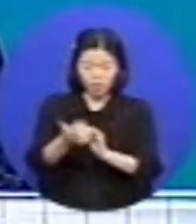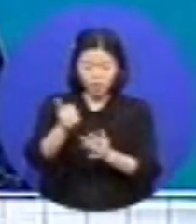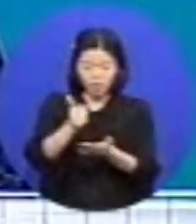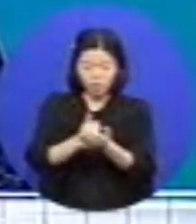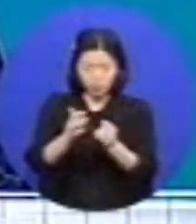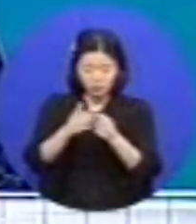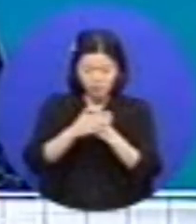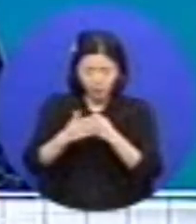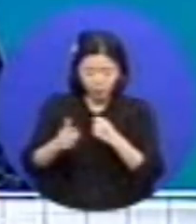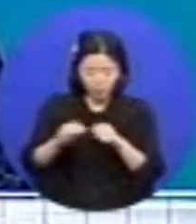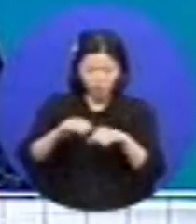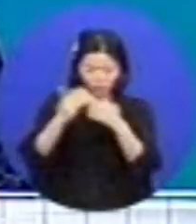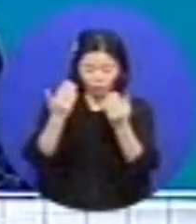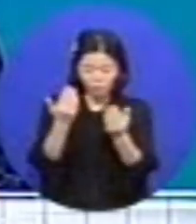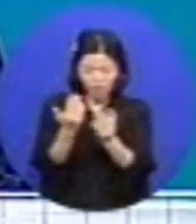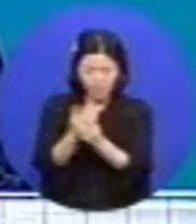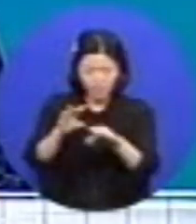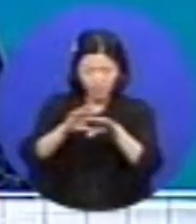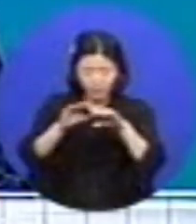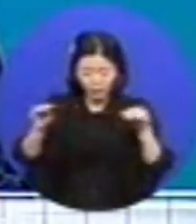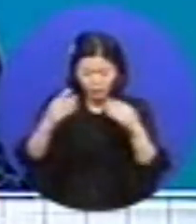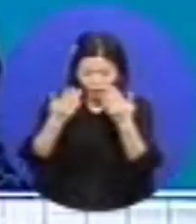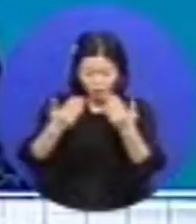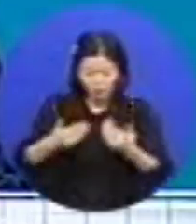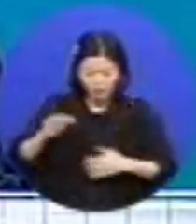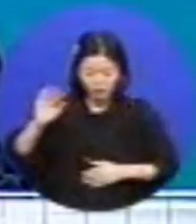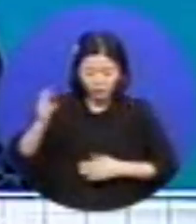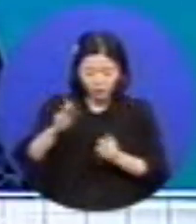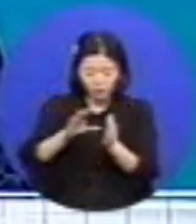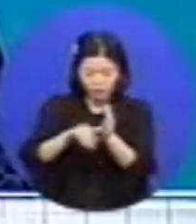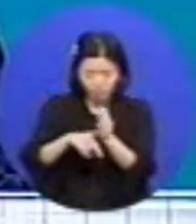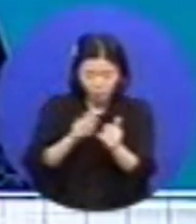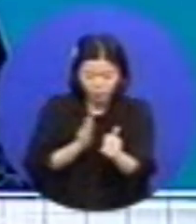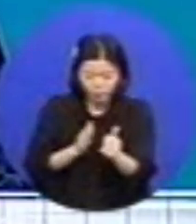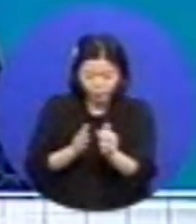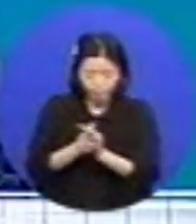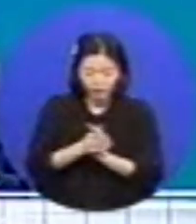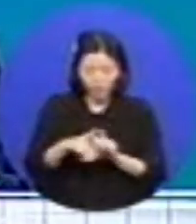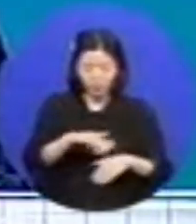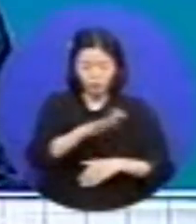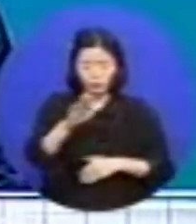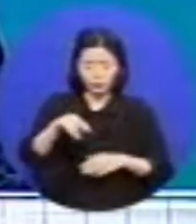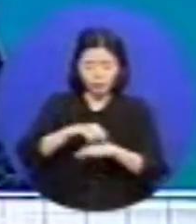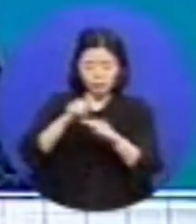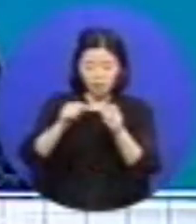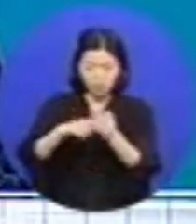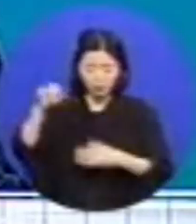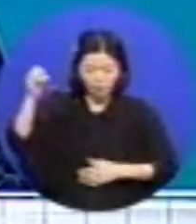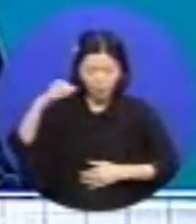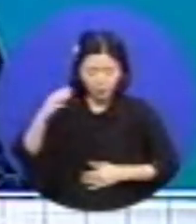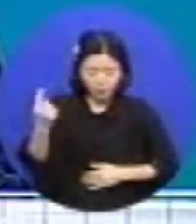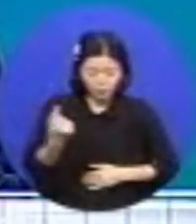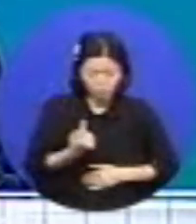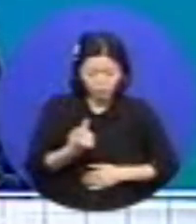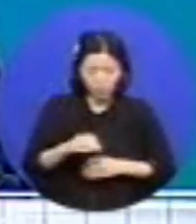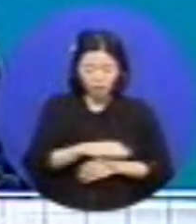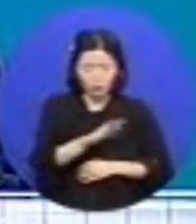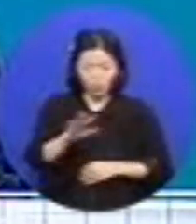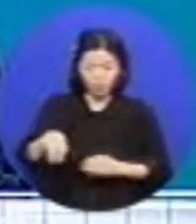인하여 완전히 해결받는 시간 되게 해 주시옵소서. 우리 마음속에 빛으로 오셔서 우리